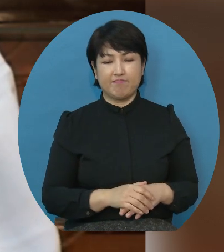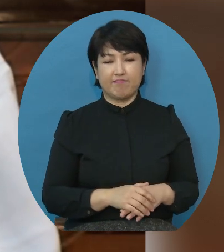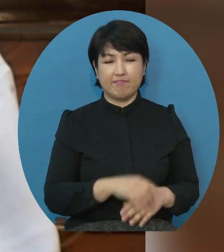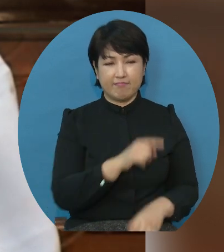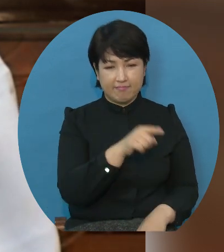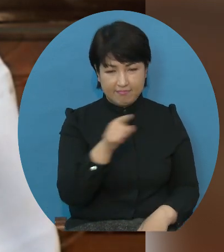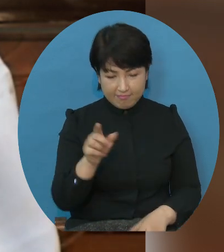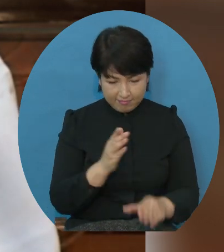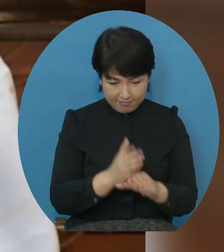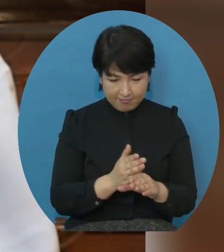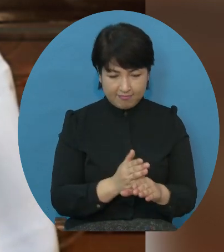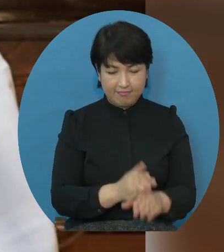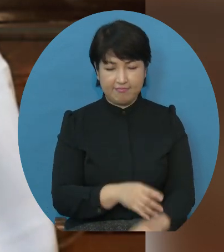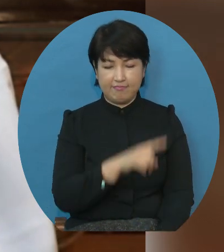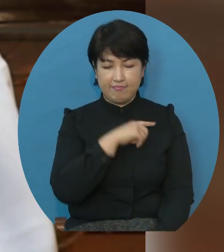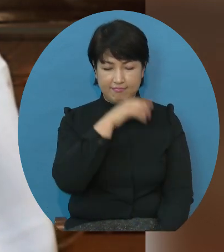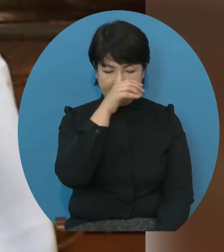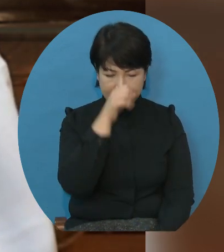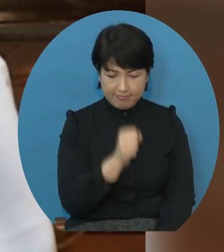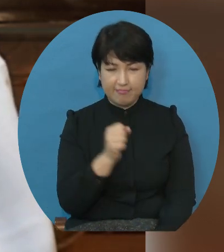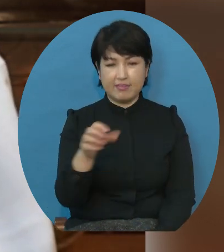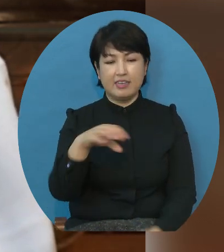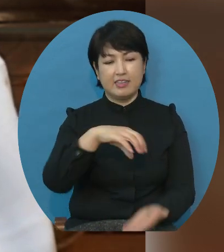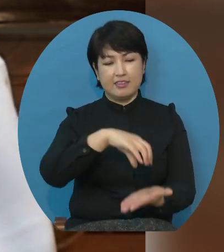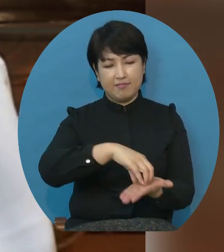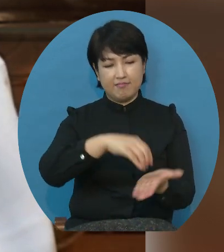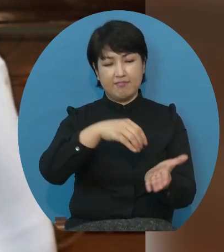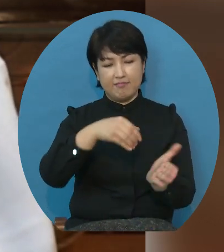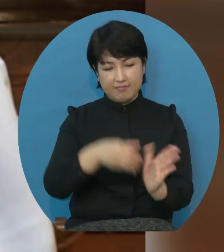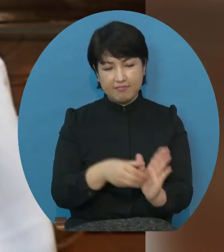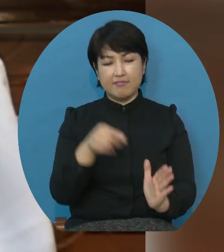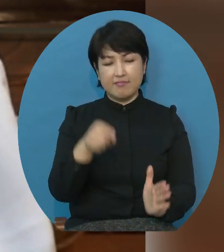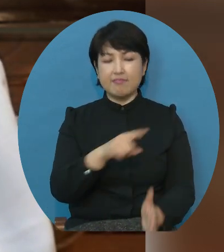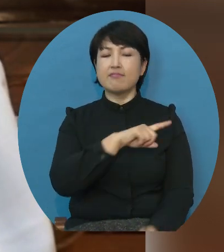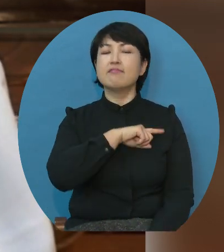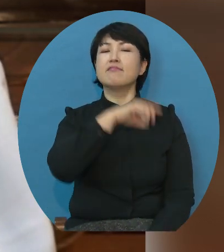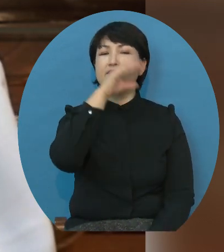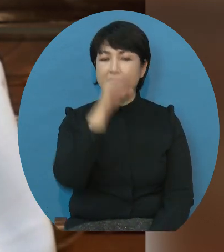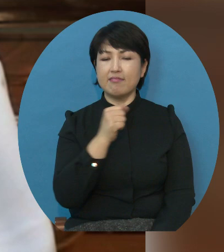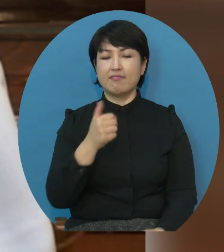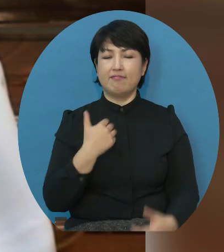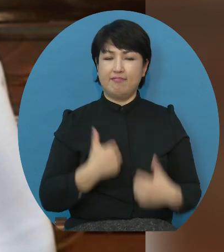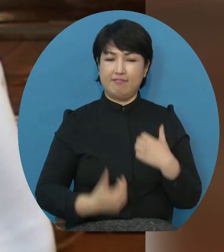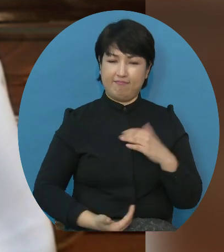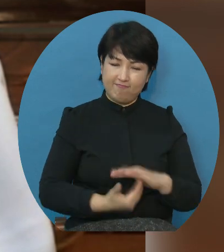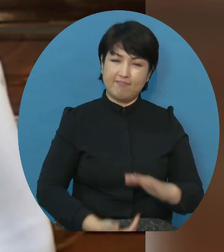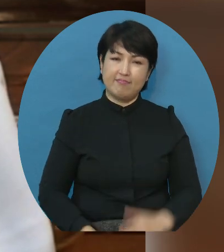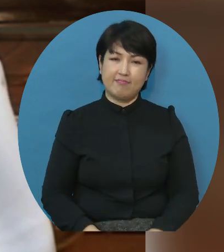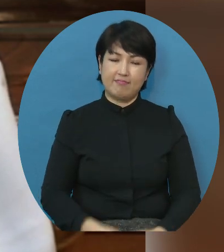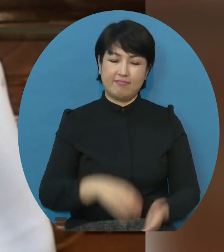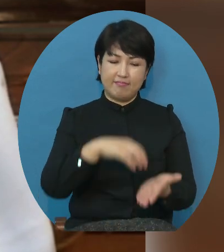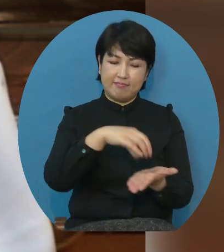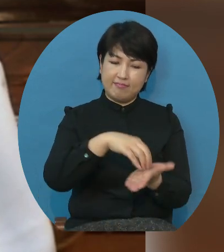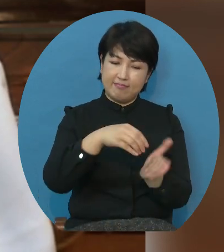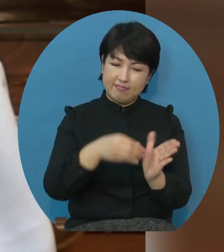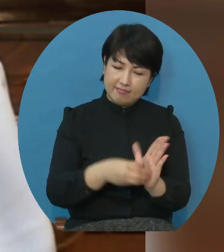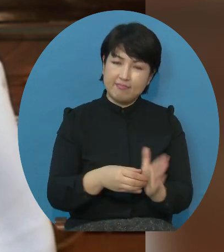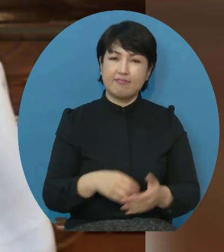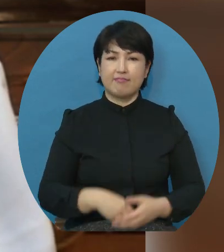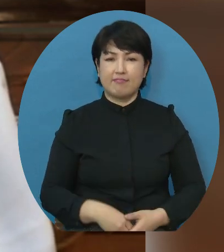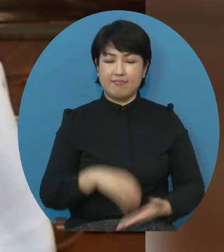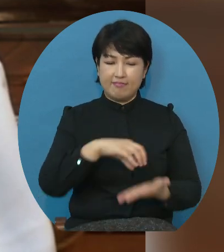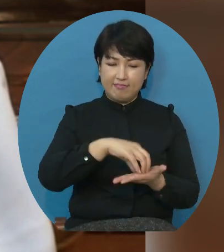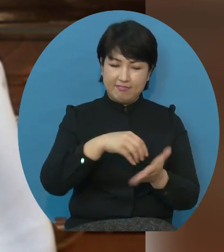많이많이 해 다 적절한 것이 제일 즐겁다 첫째 1가